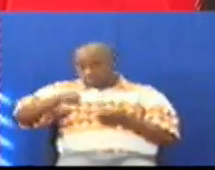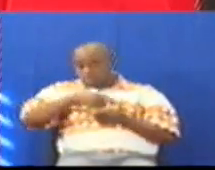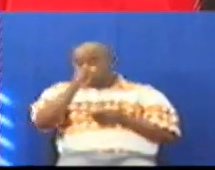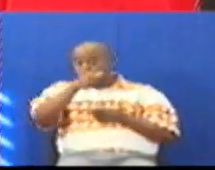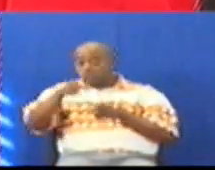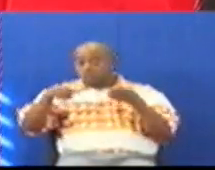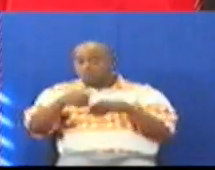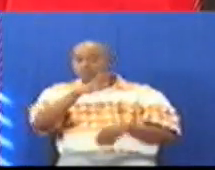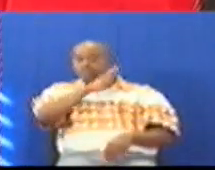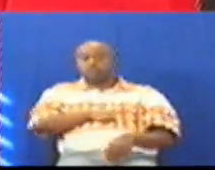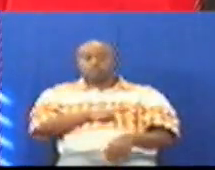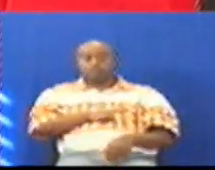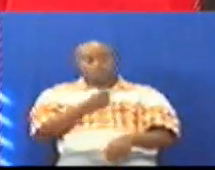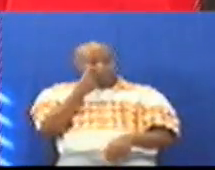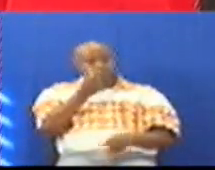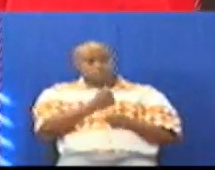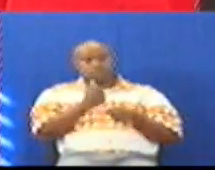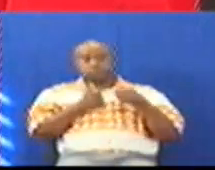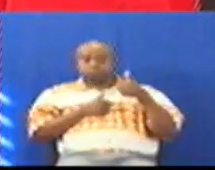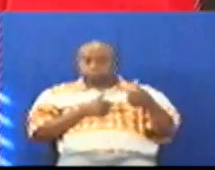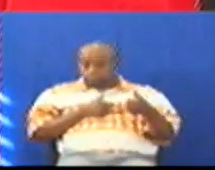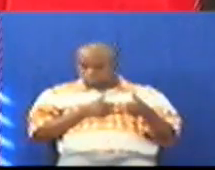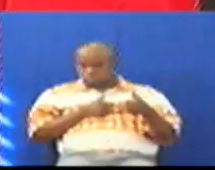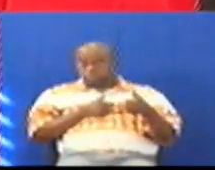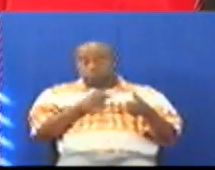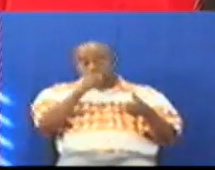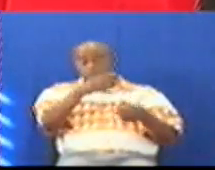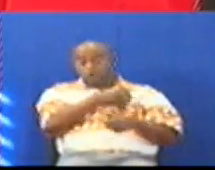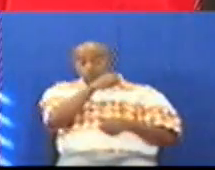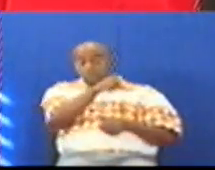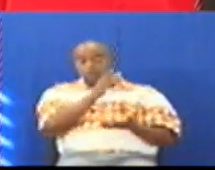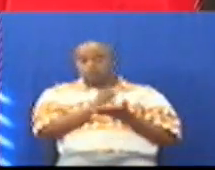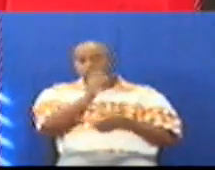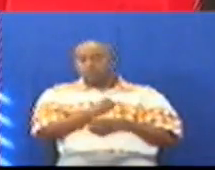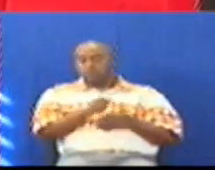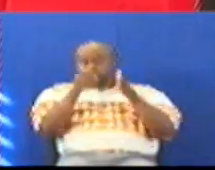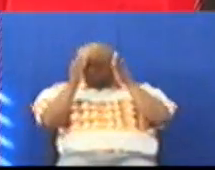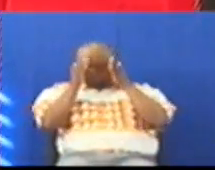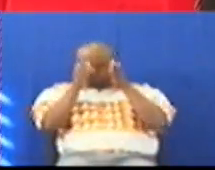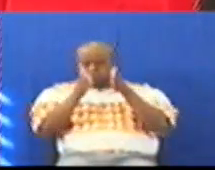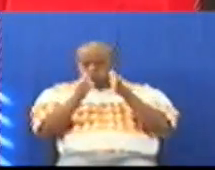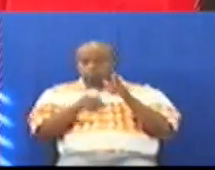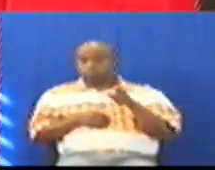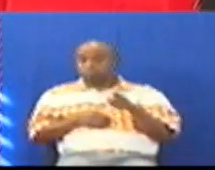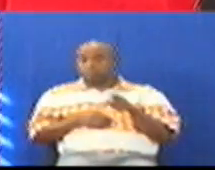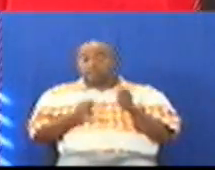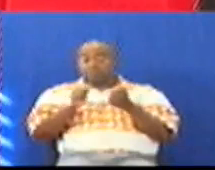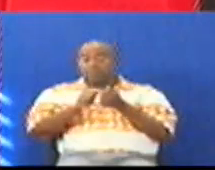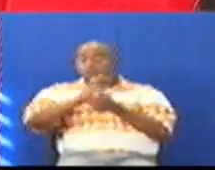kazi wanayoifanya na wizara hii pia ni watu ambao wako makini. hakuna jambo ambalo kamati